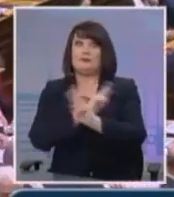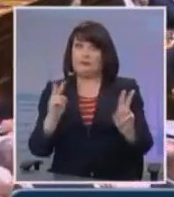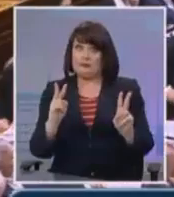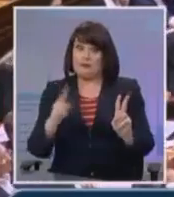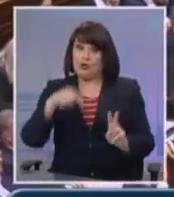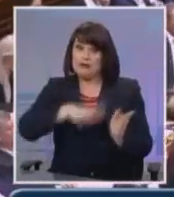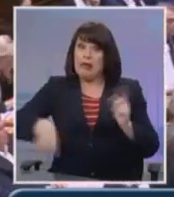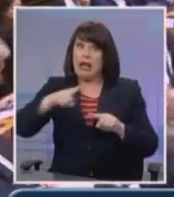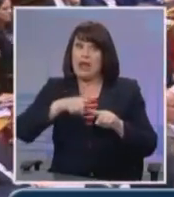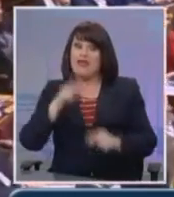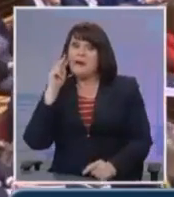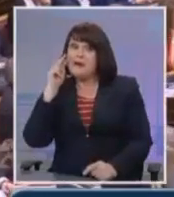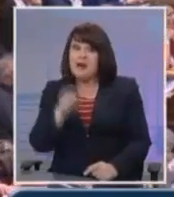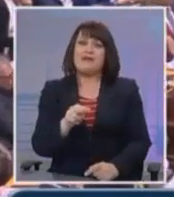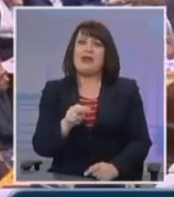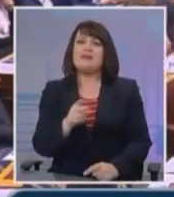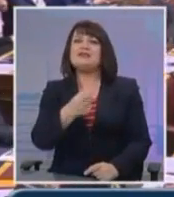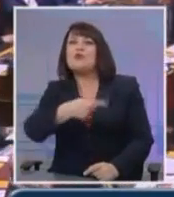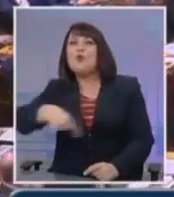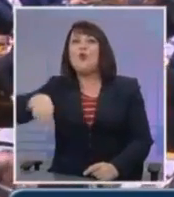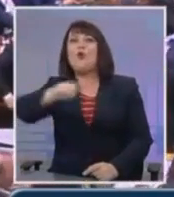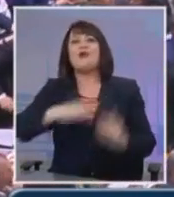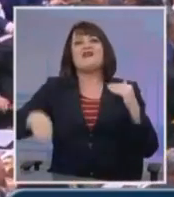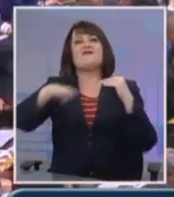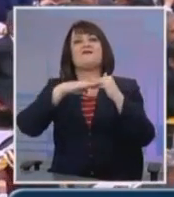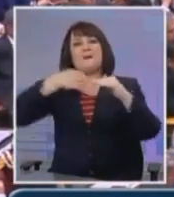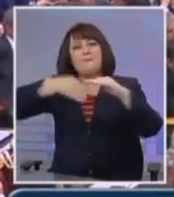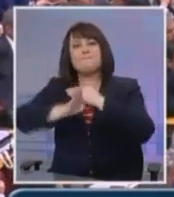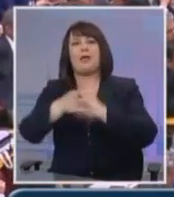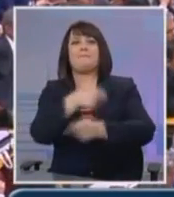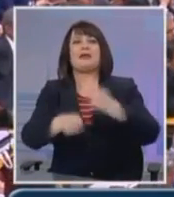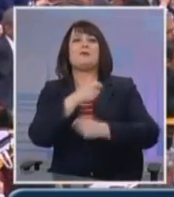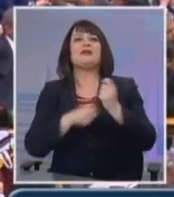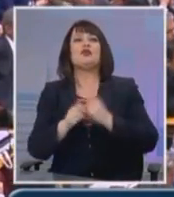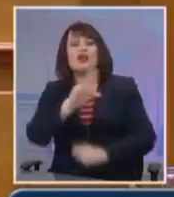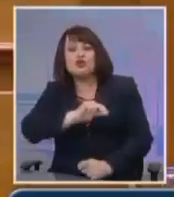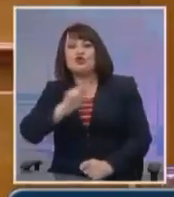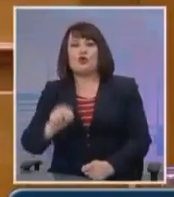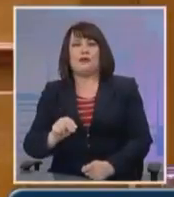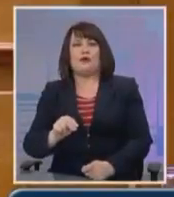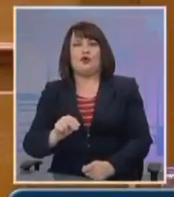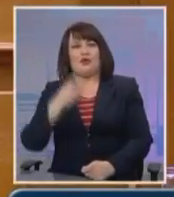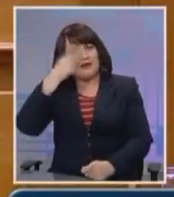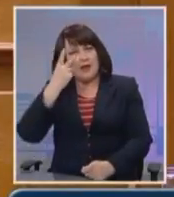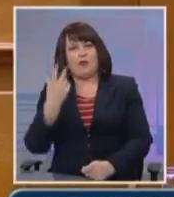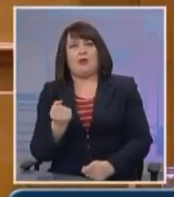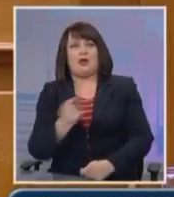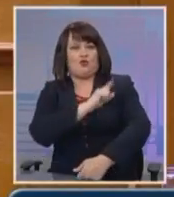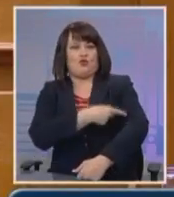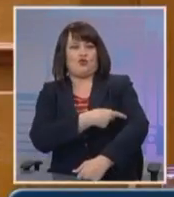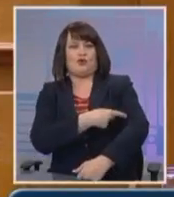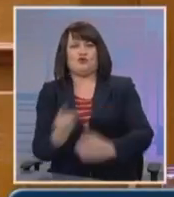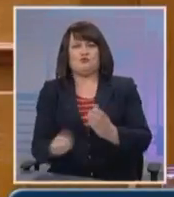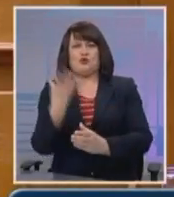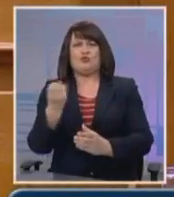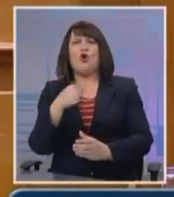σε αυτή τη χώρα έχουν όλοι ίση πρόσβαση στην επιχειρηματικότητα και ότι η Ελλάδα είναι μια σύγχρονη αγορά και όχι μια